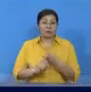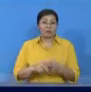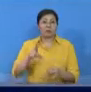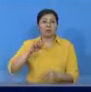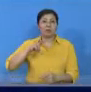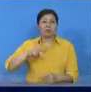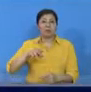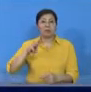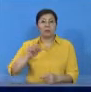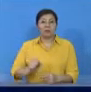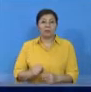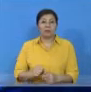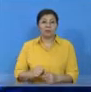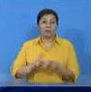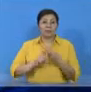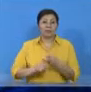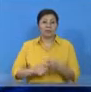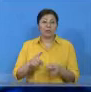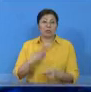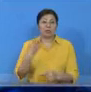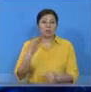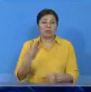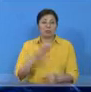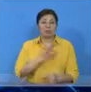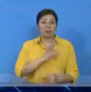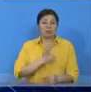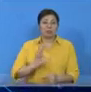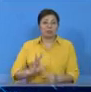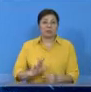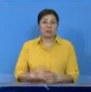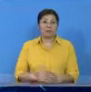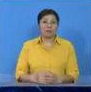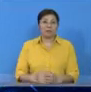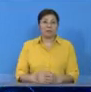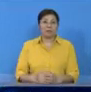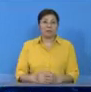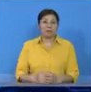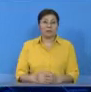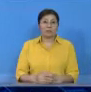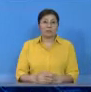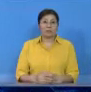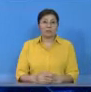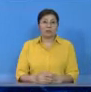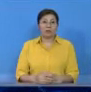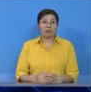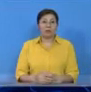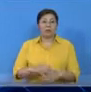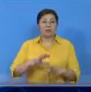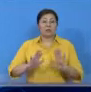дельта, составляет 1,4% от числа исследуемых проб. Для подтверждения